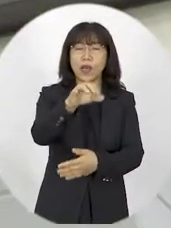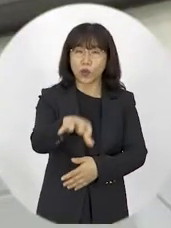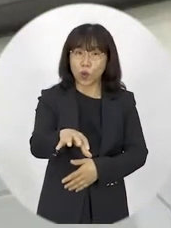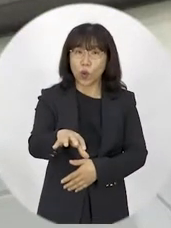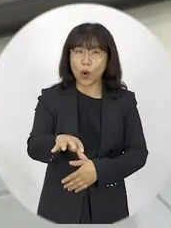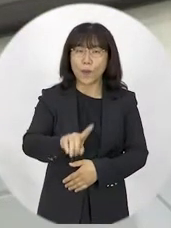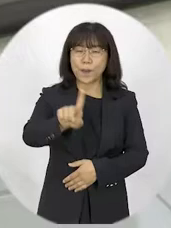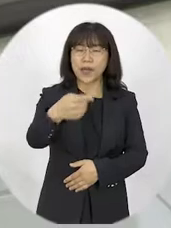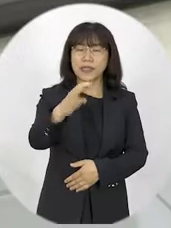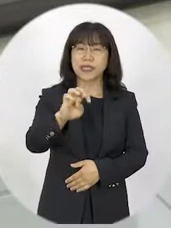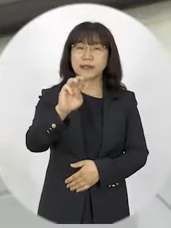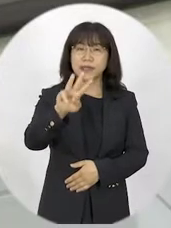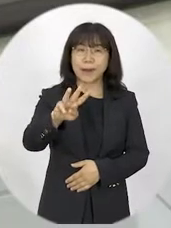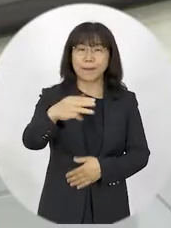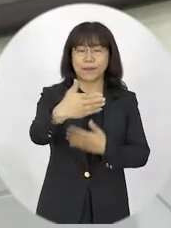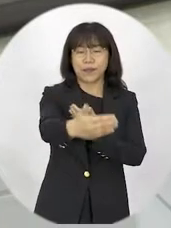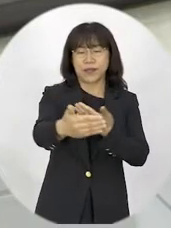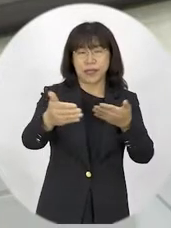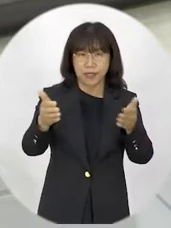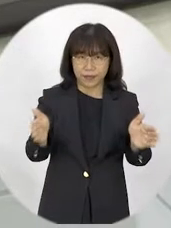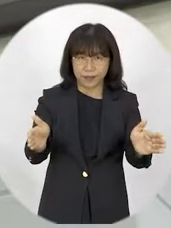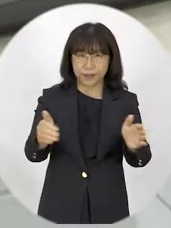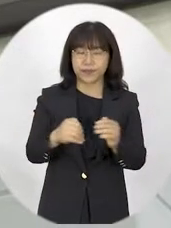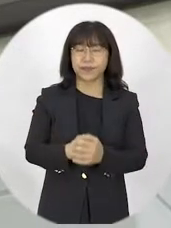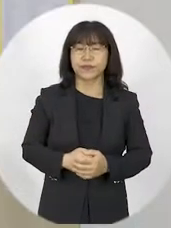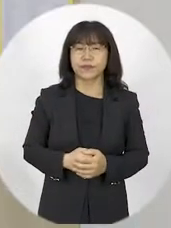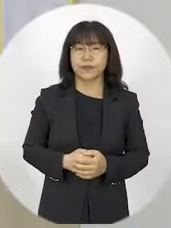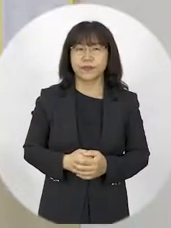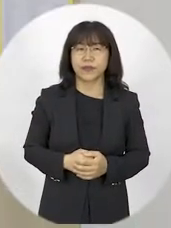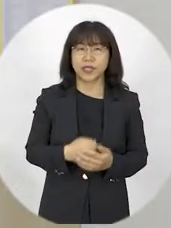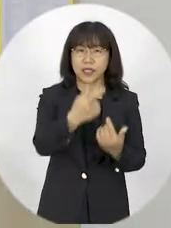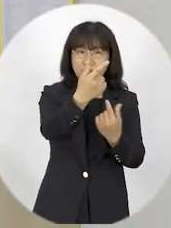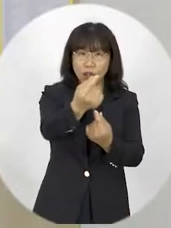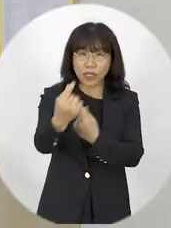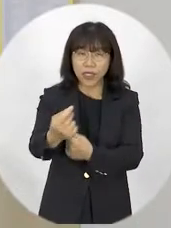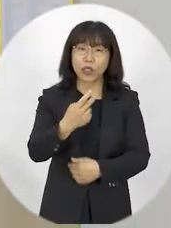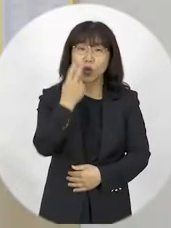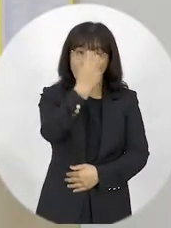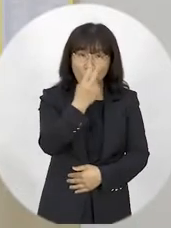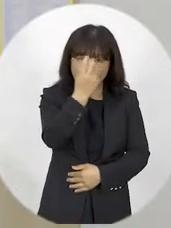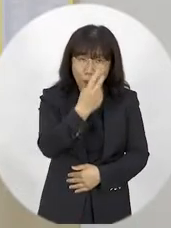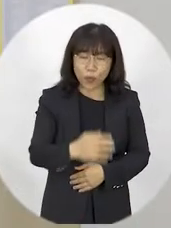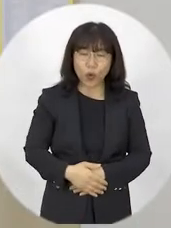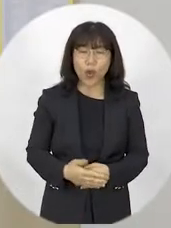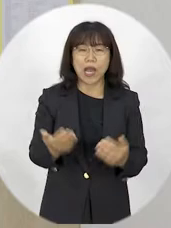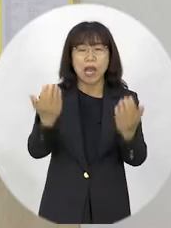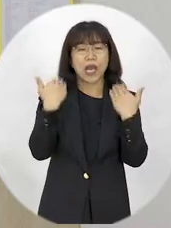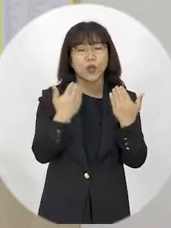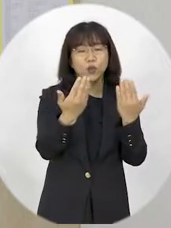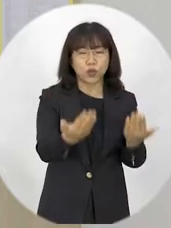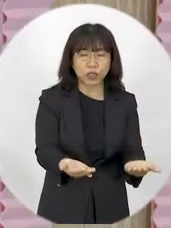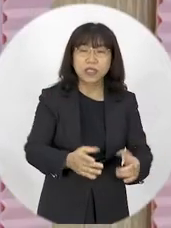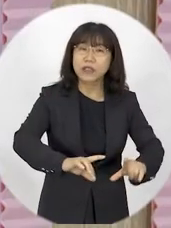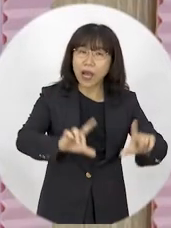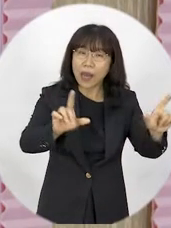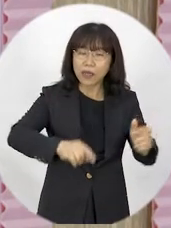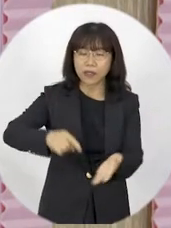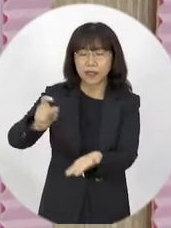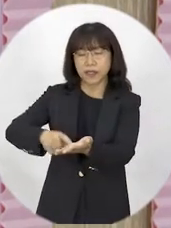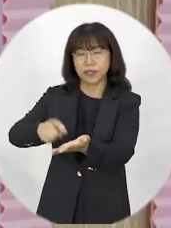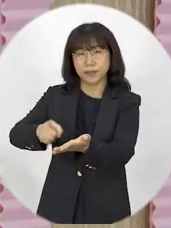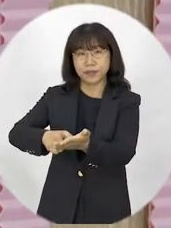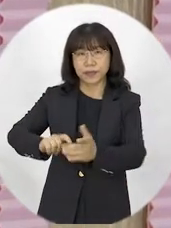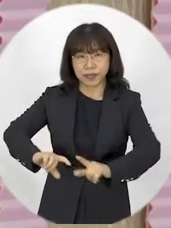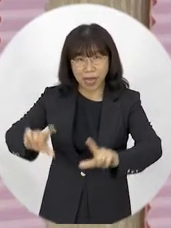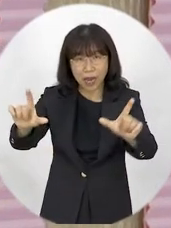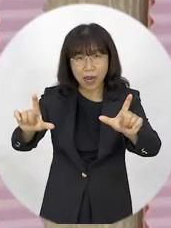공항동에 143제곱미터 규모로 마련됐으며 정기적으로 운영하는 정기돌봄과 학교 휴교나 이용자